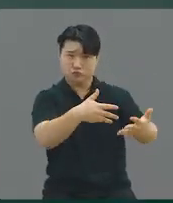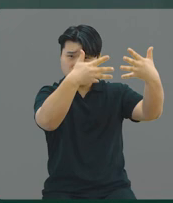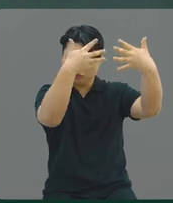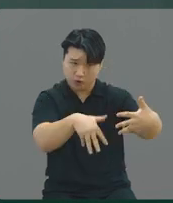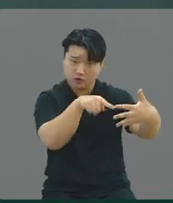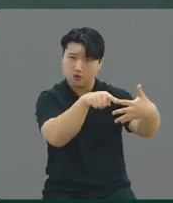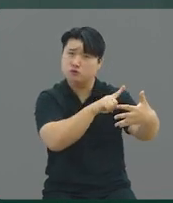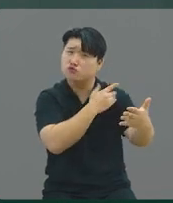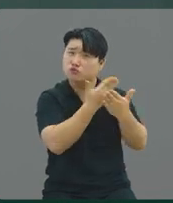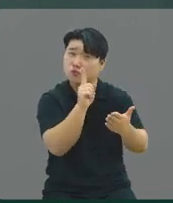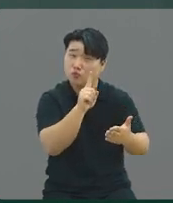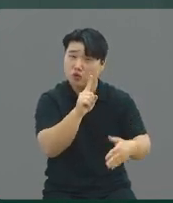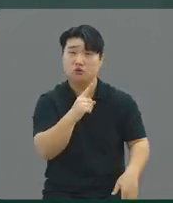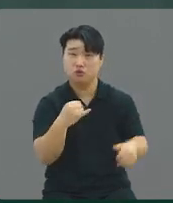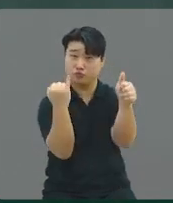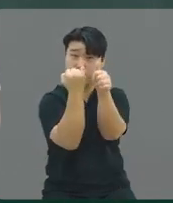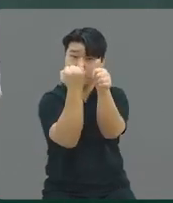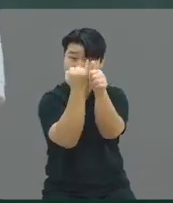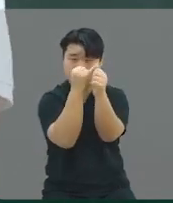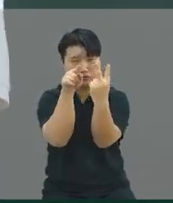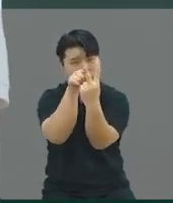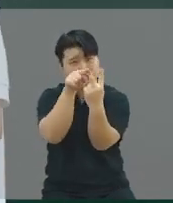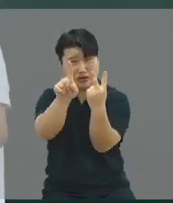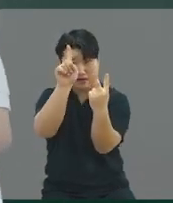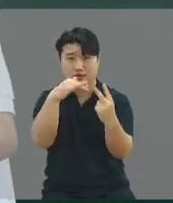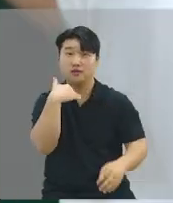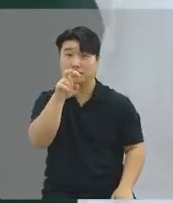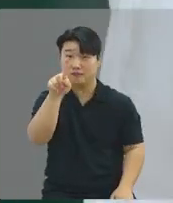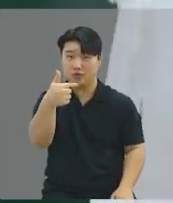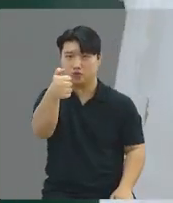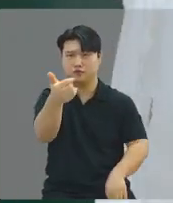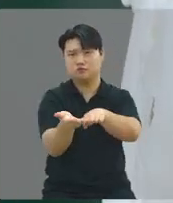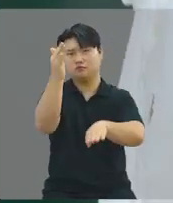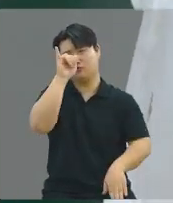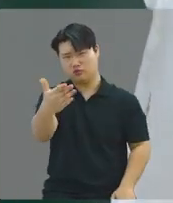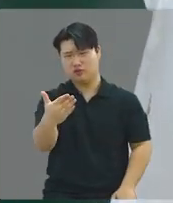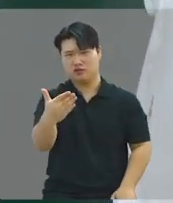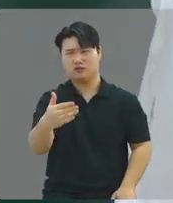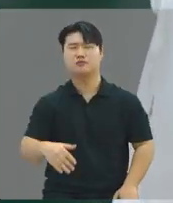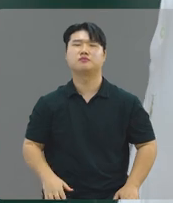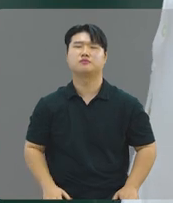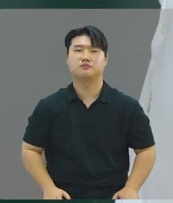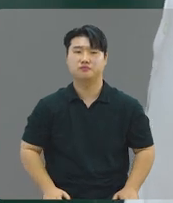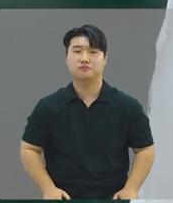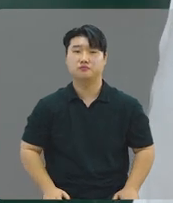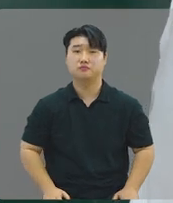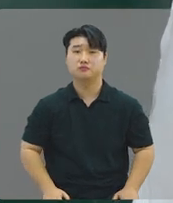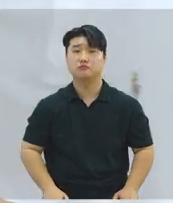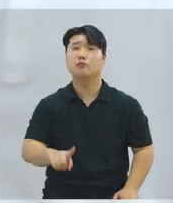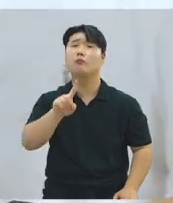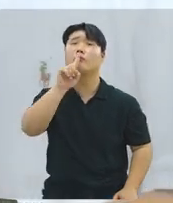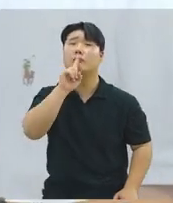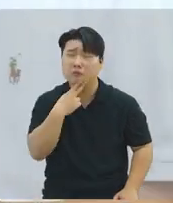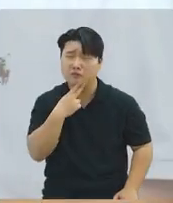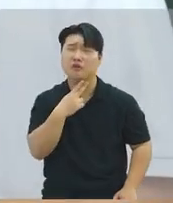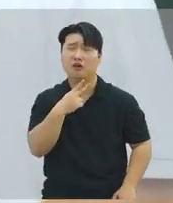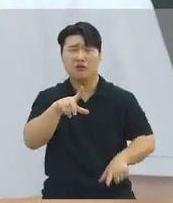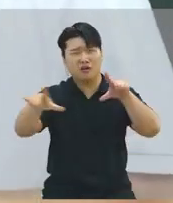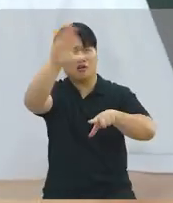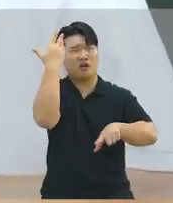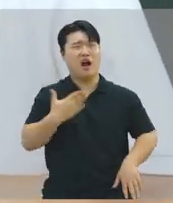조건을 이제 간단히 말하자면 부부 중 한 명이 만 55세 이상이어야 하고요.